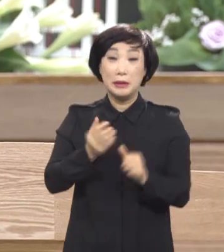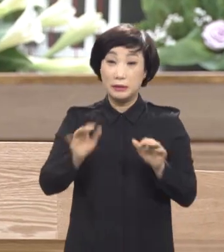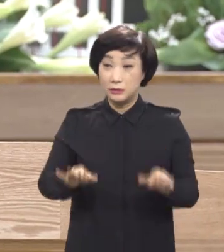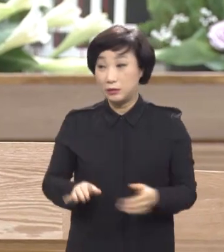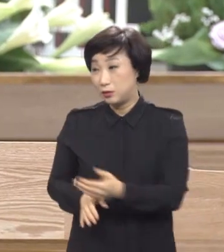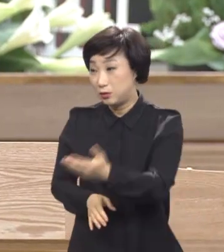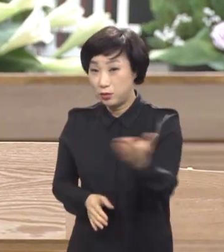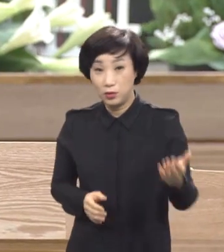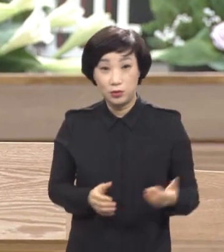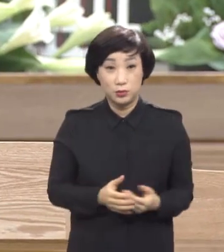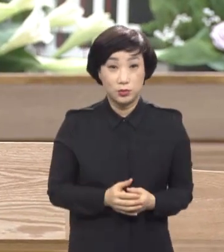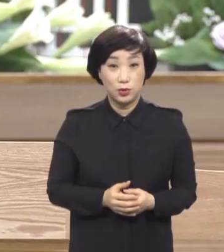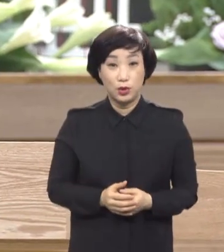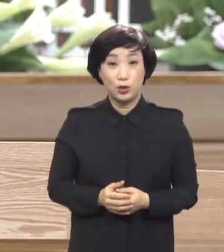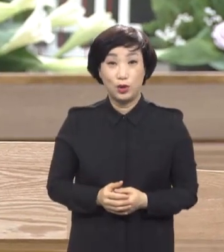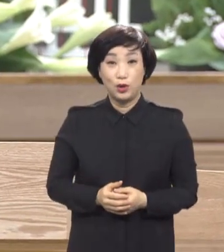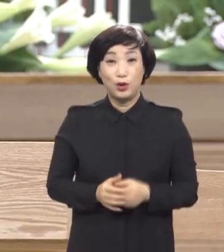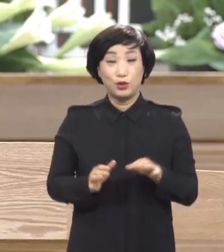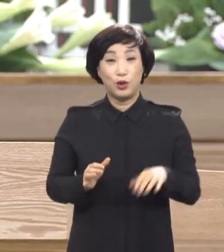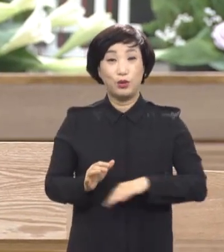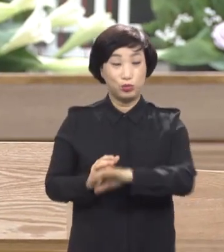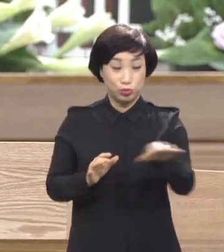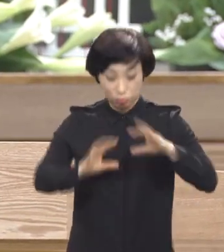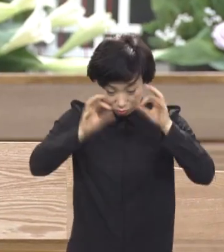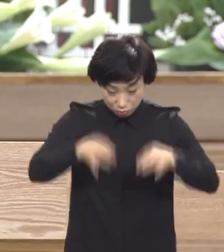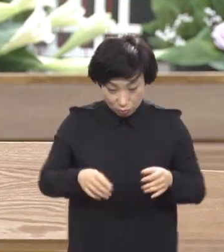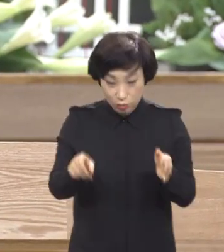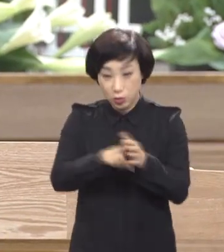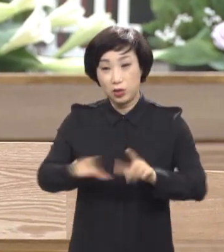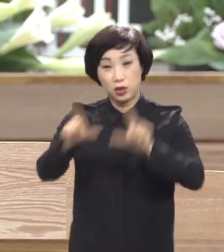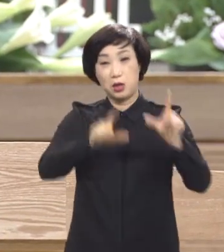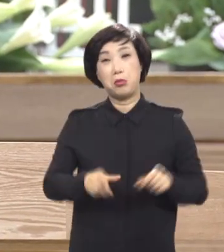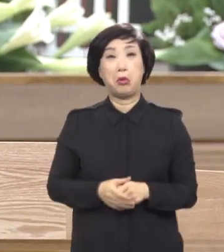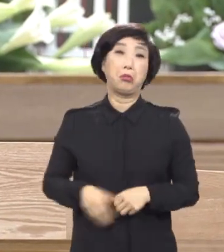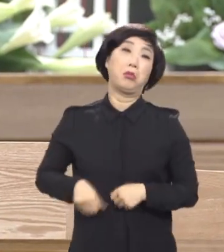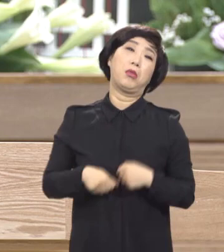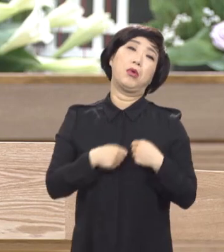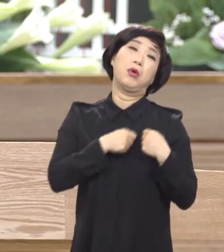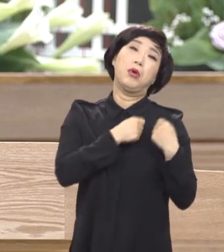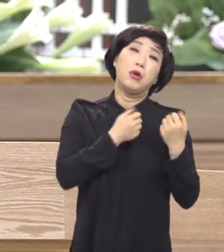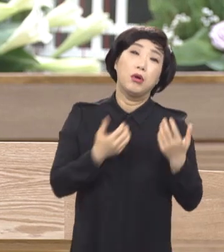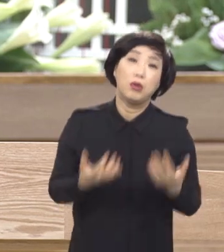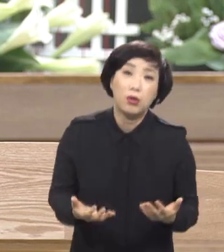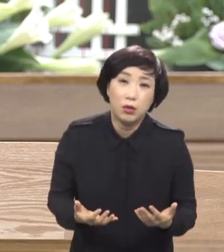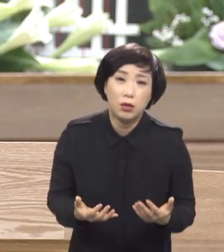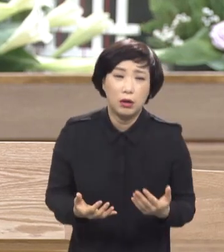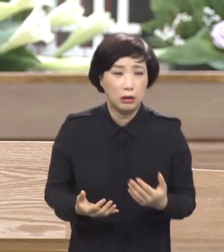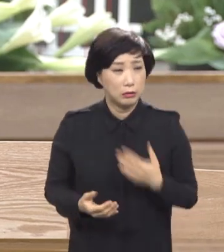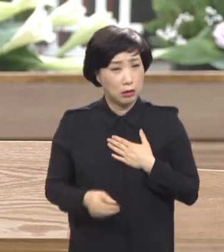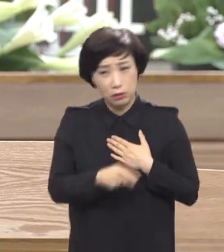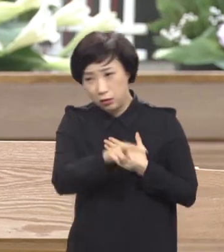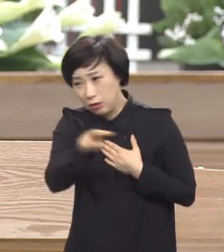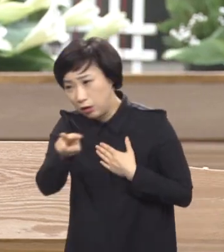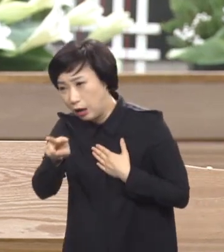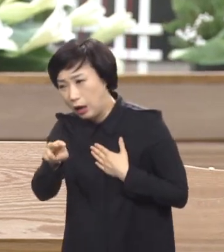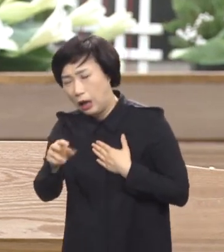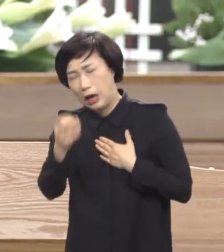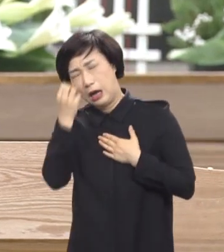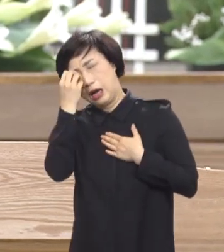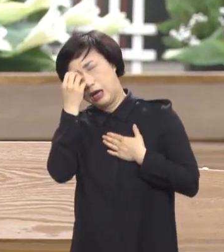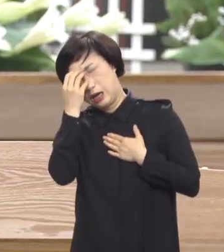그런데 우리는 왜 그렇게 신랑 생활이 더 뛰었지 난 이해가 잘 안 돼요